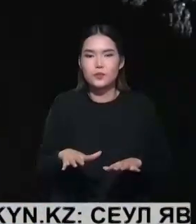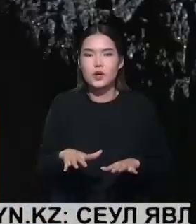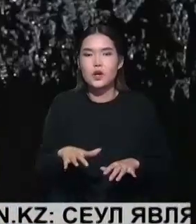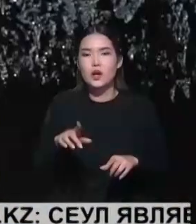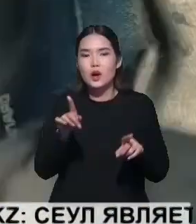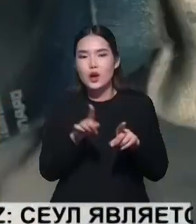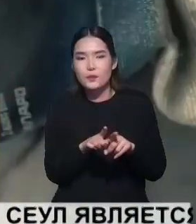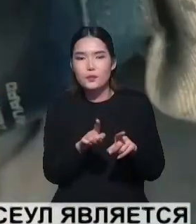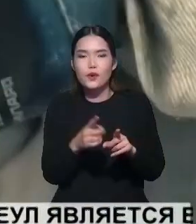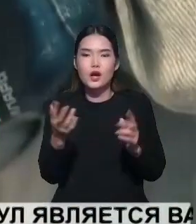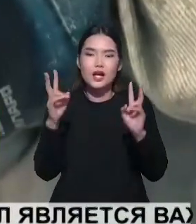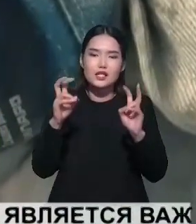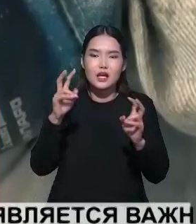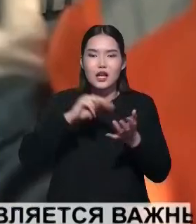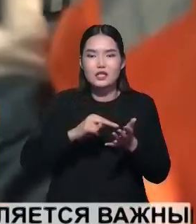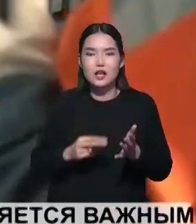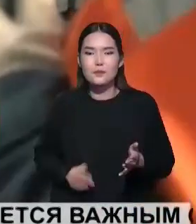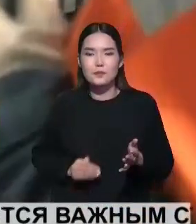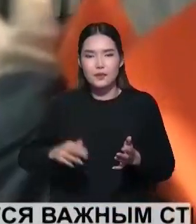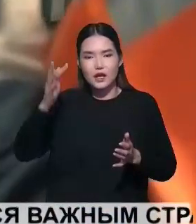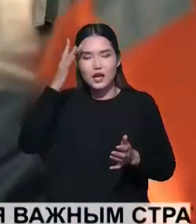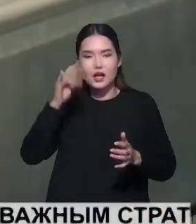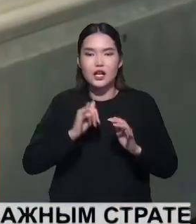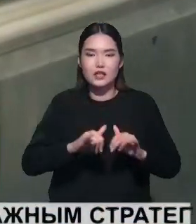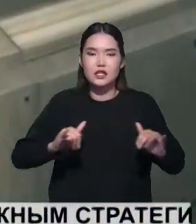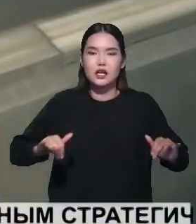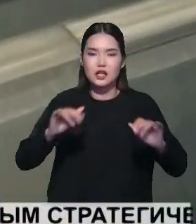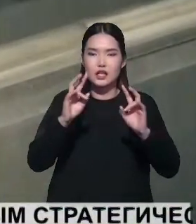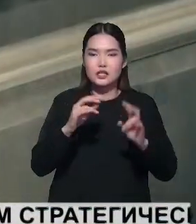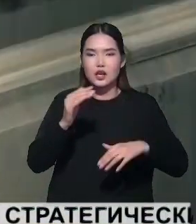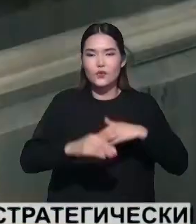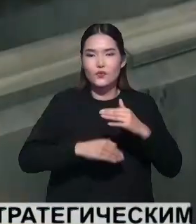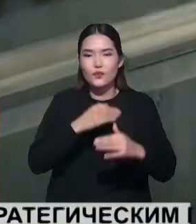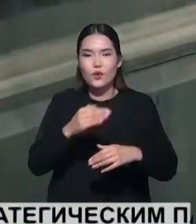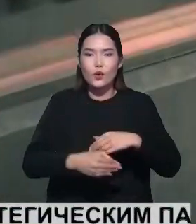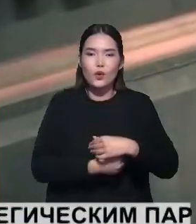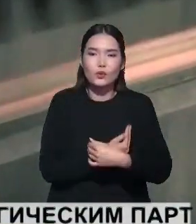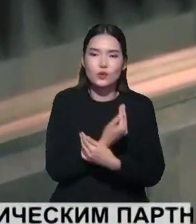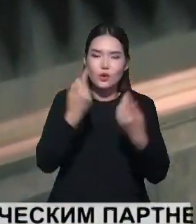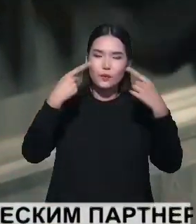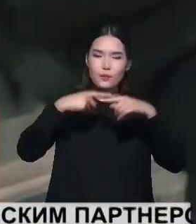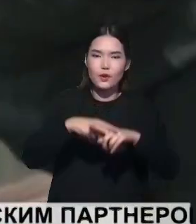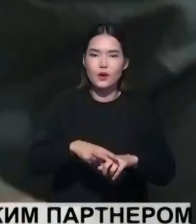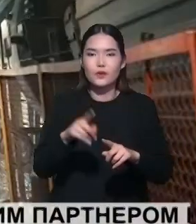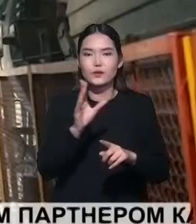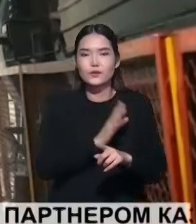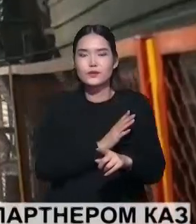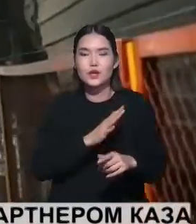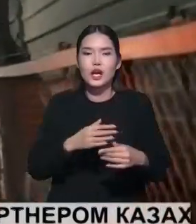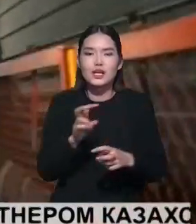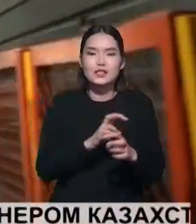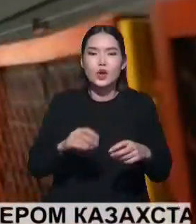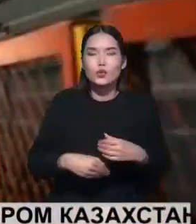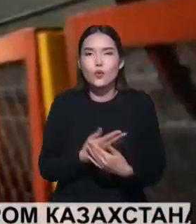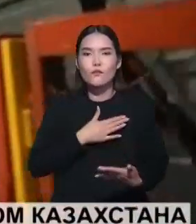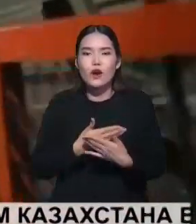нового названия, компания планирует расширить свою деятельность. Их стратегия включает в себя новые проекты и покупку новых активов. По словам генерального